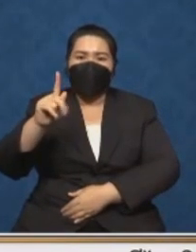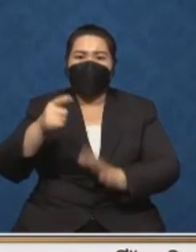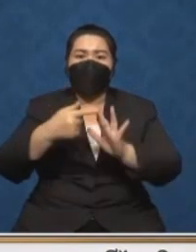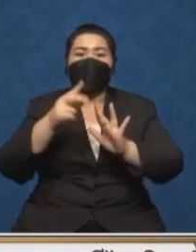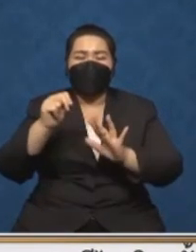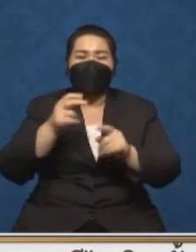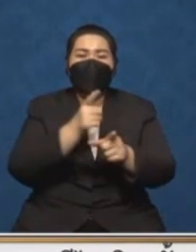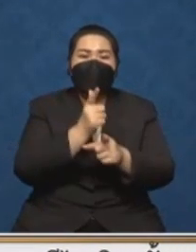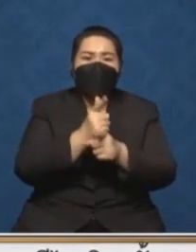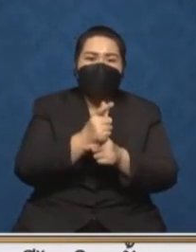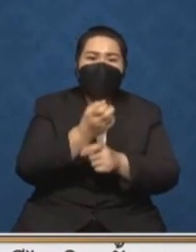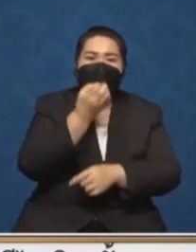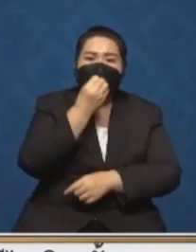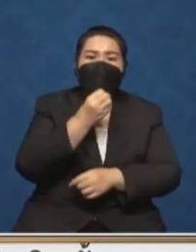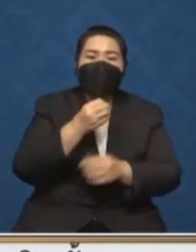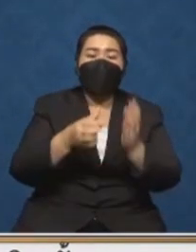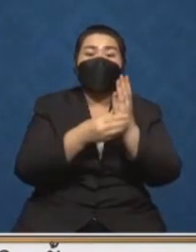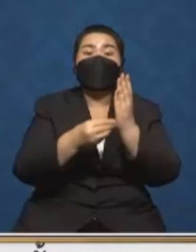ทาน